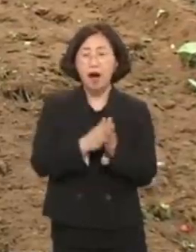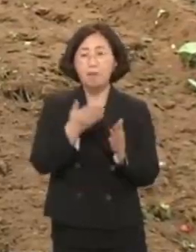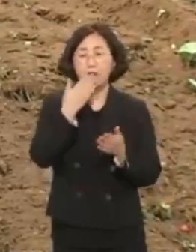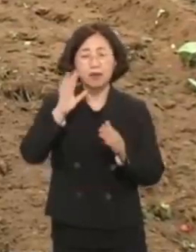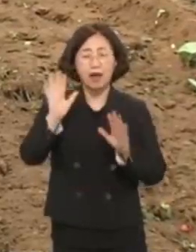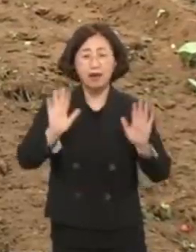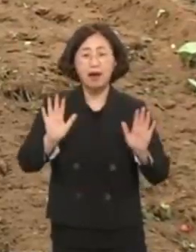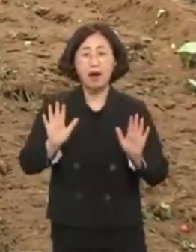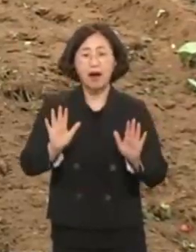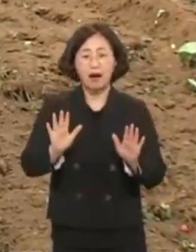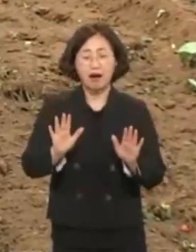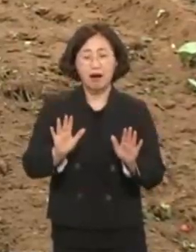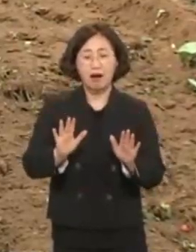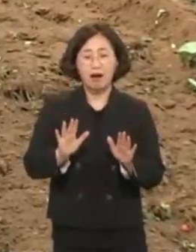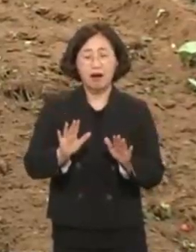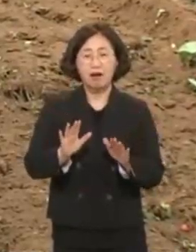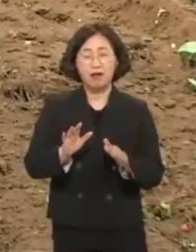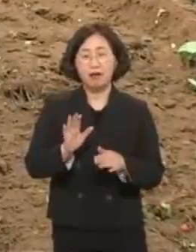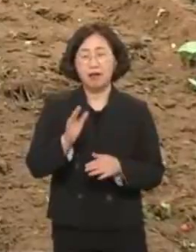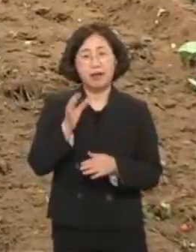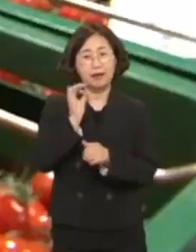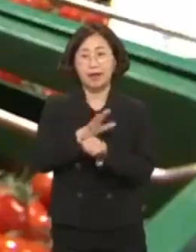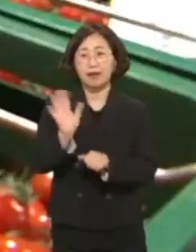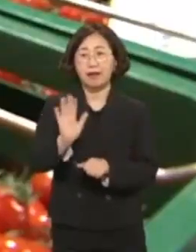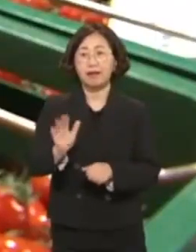멀쩡한 품종까지 외면을 받고 있는 겁니다.